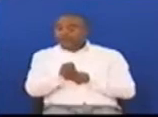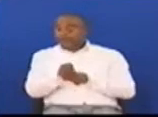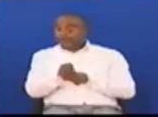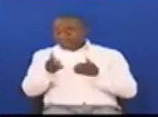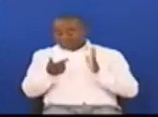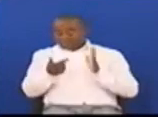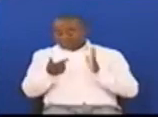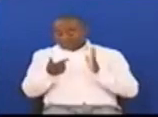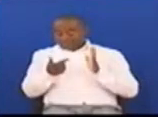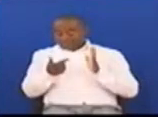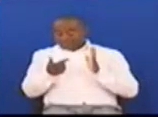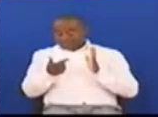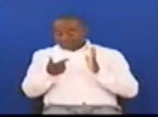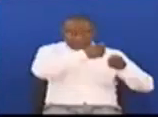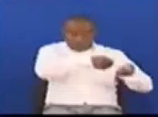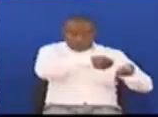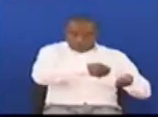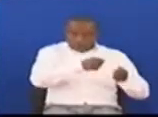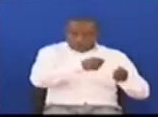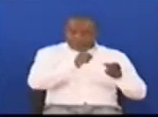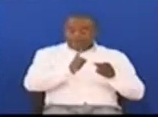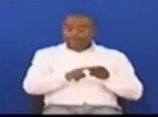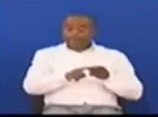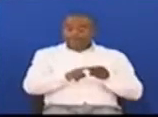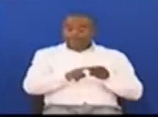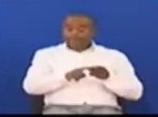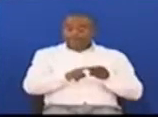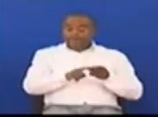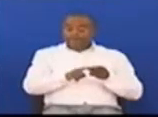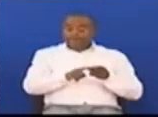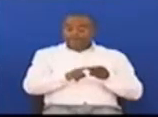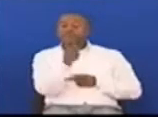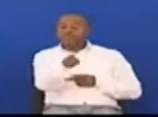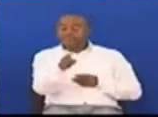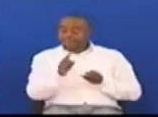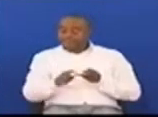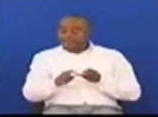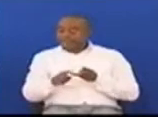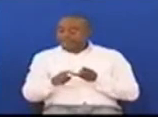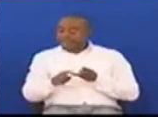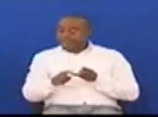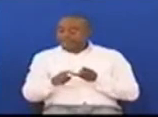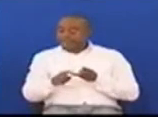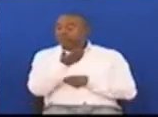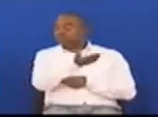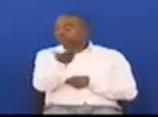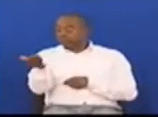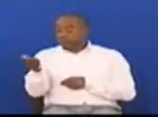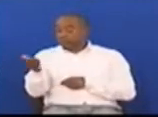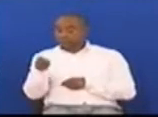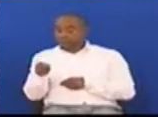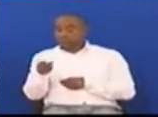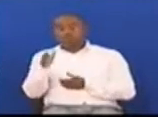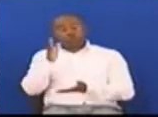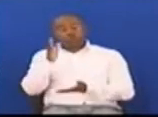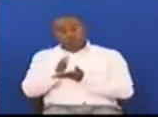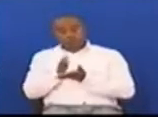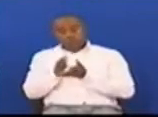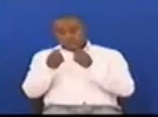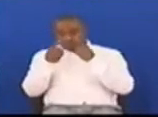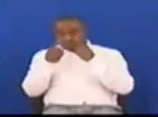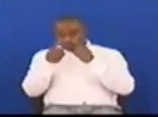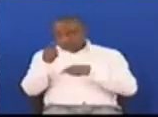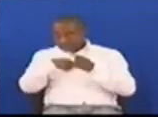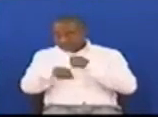kilimo tulichonacho, ukichanganya na madini na mambo mengine ambayo tunayo, utaona kwamba